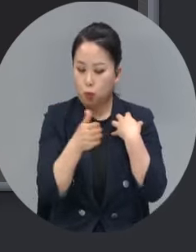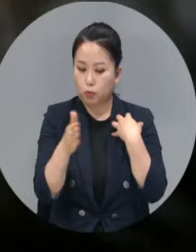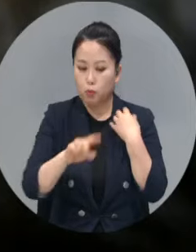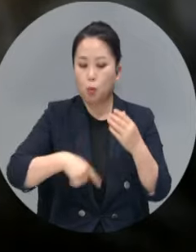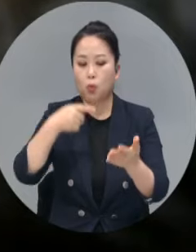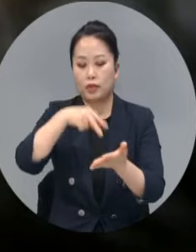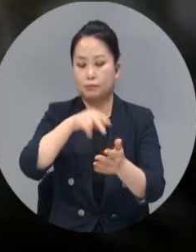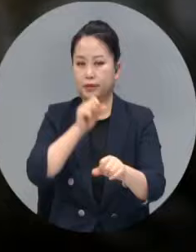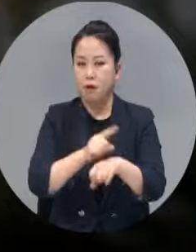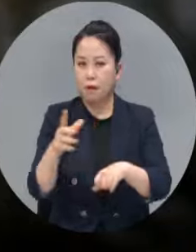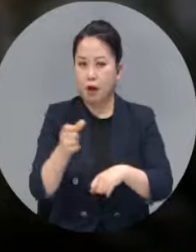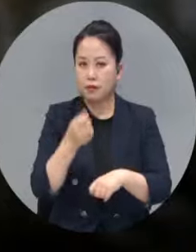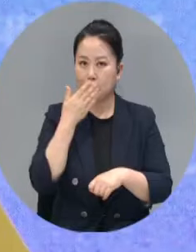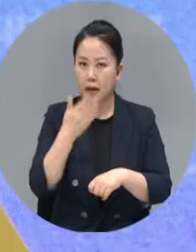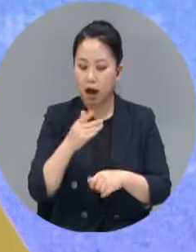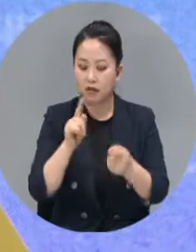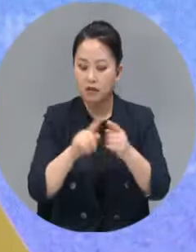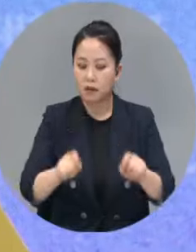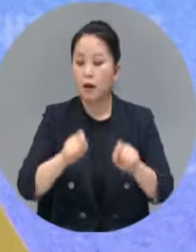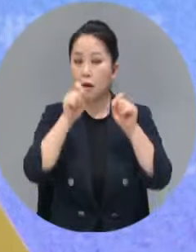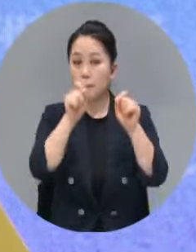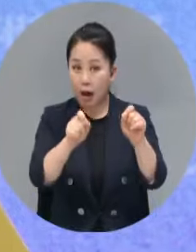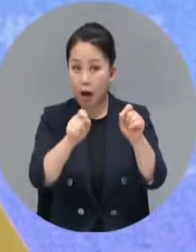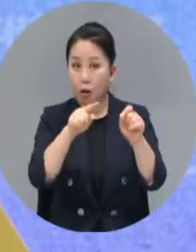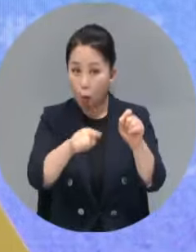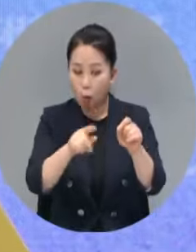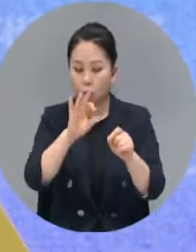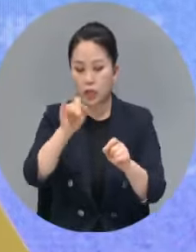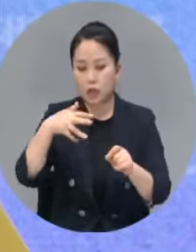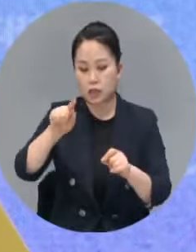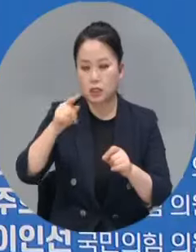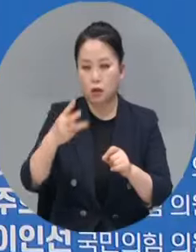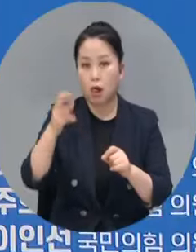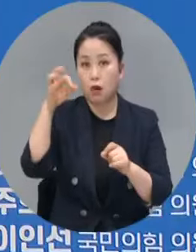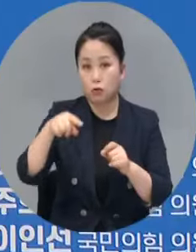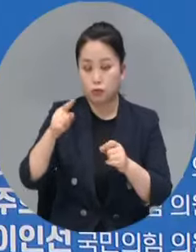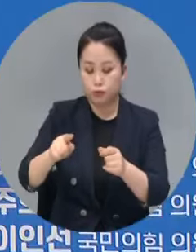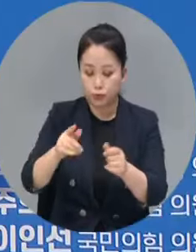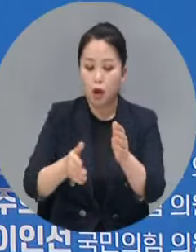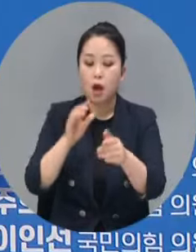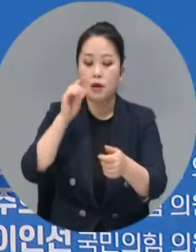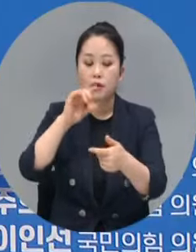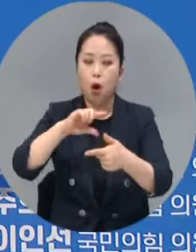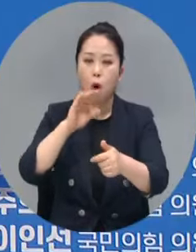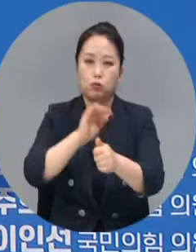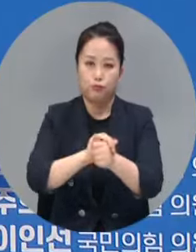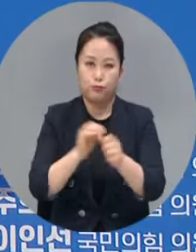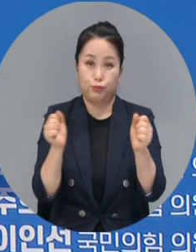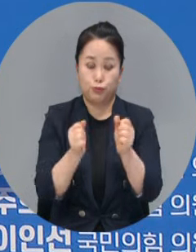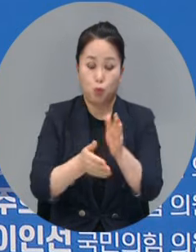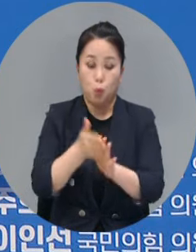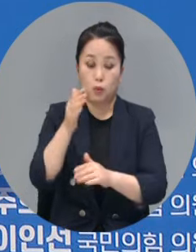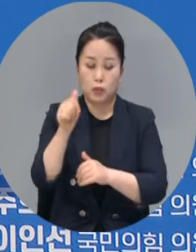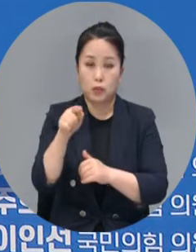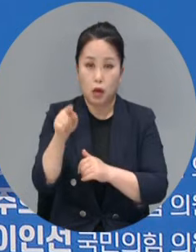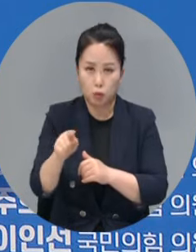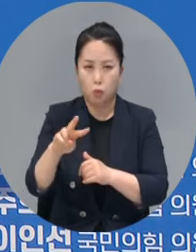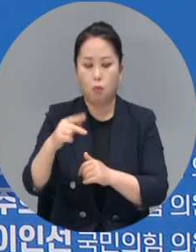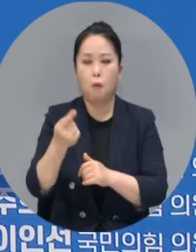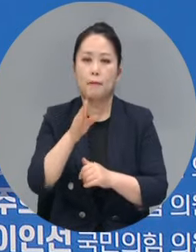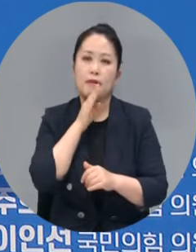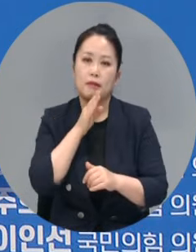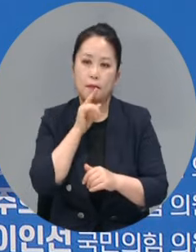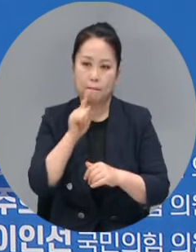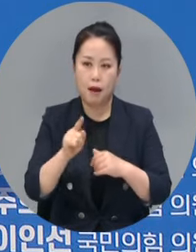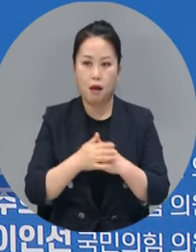제시했습니다 이철우 경북도지사도 화답했습니다 국가에서 관하는 대학이라 환경 문제라든지